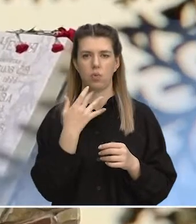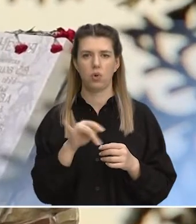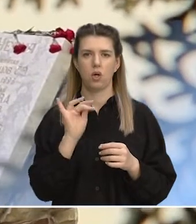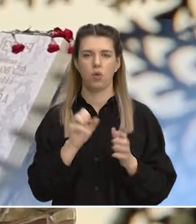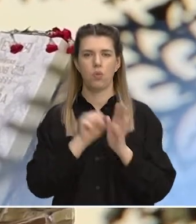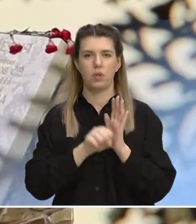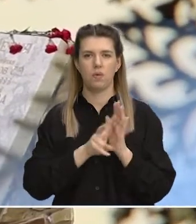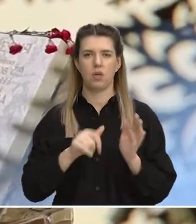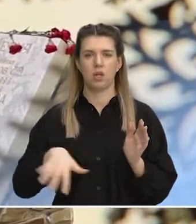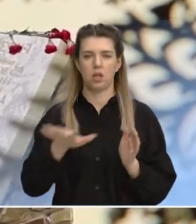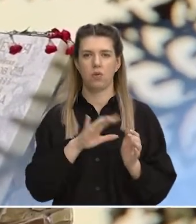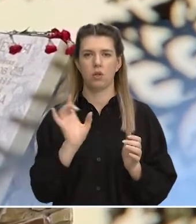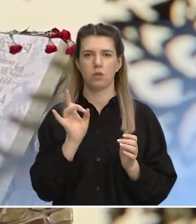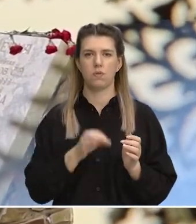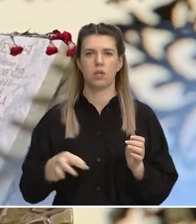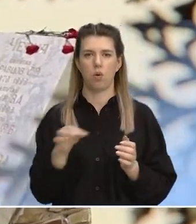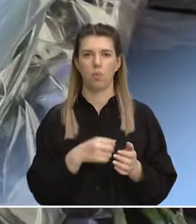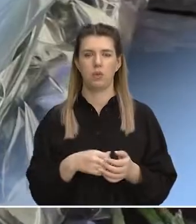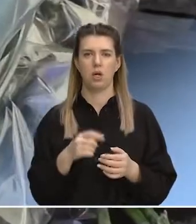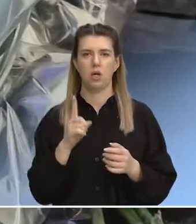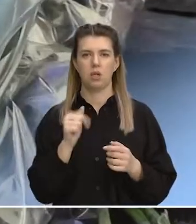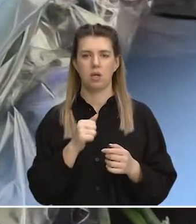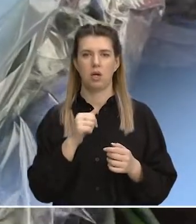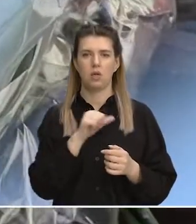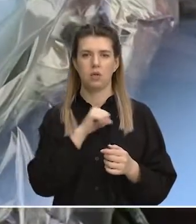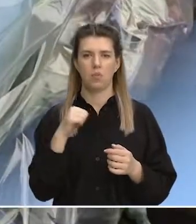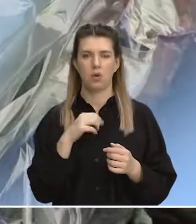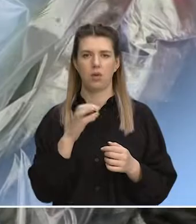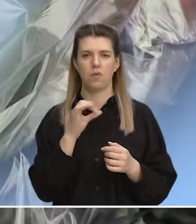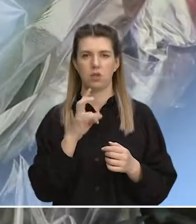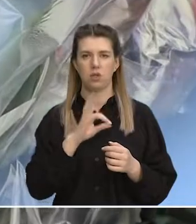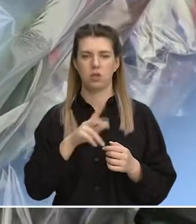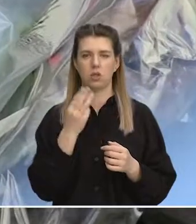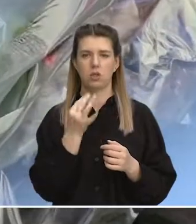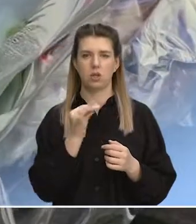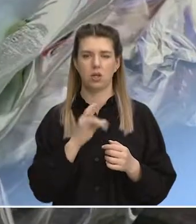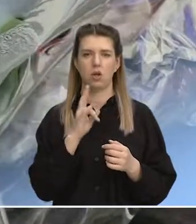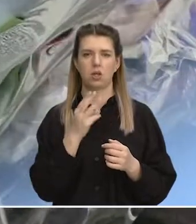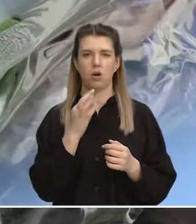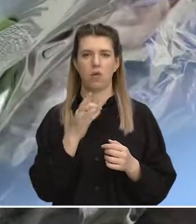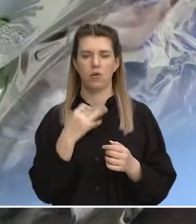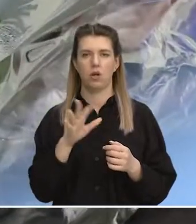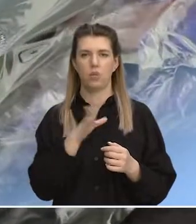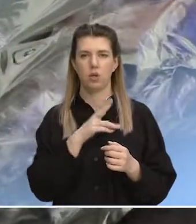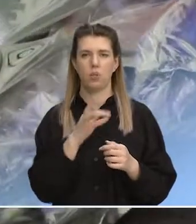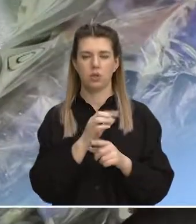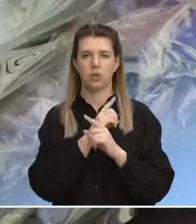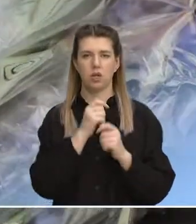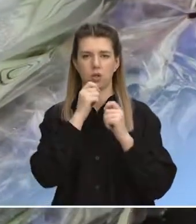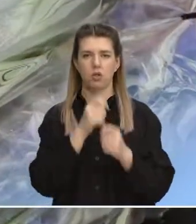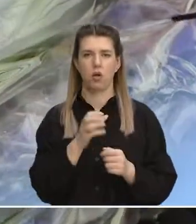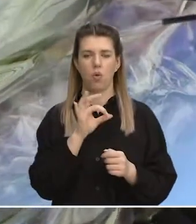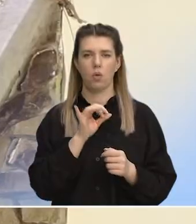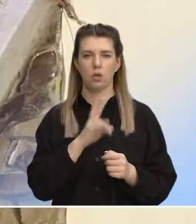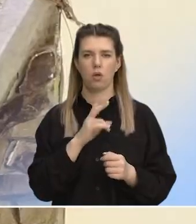нападения и убийства на территории Ростовской области. За проявленную самоотверженность Роман Шишкин и Иван Шаховой были посмертно